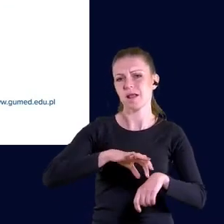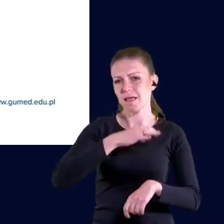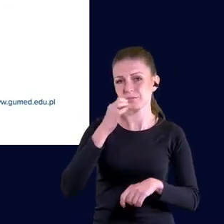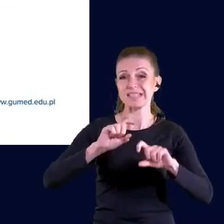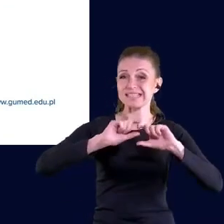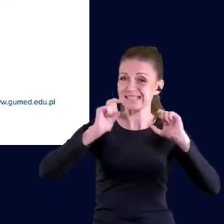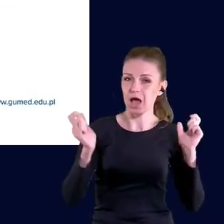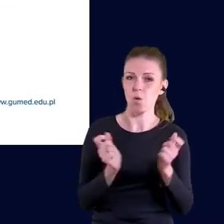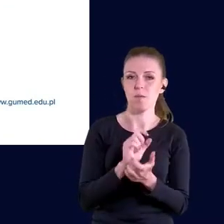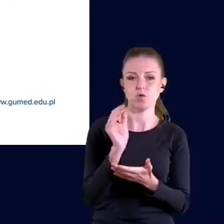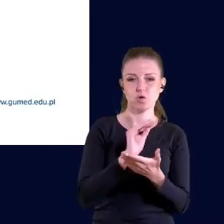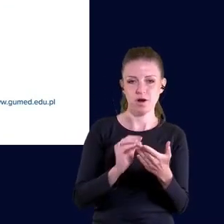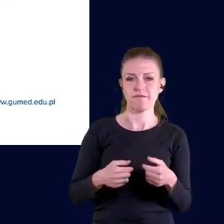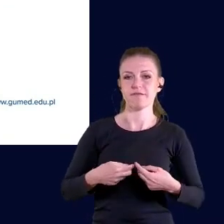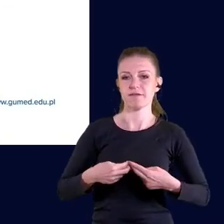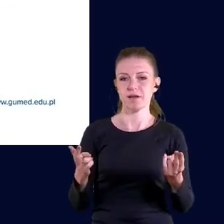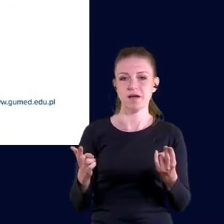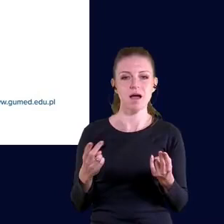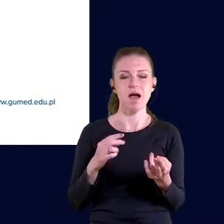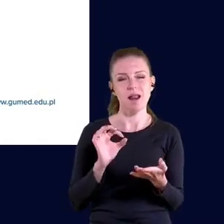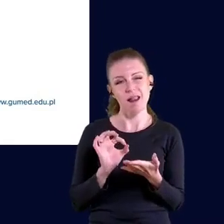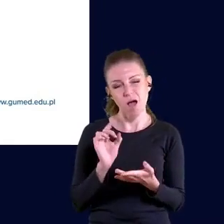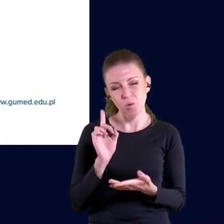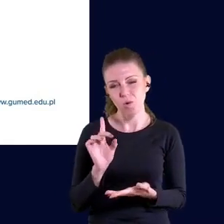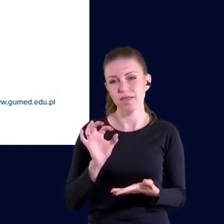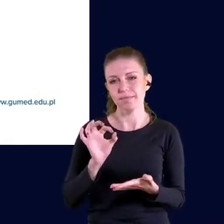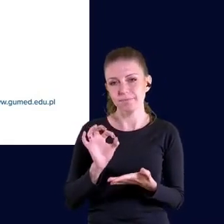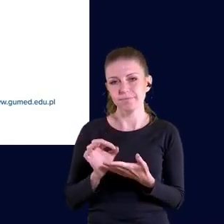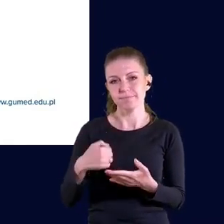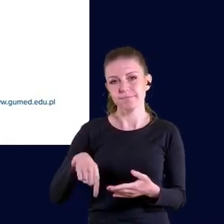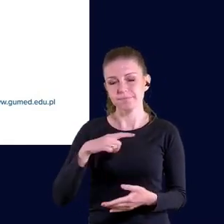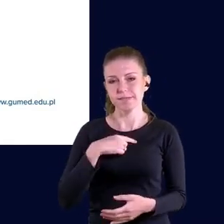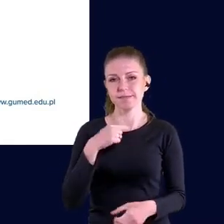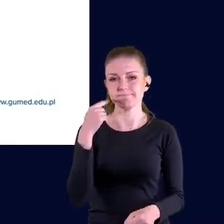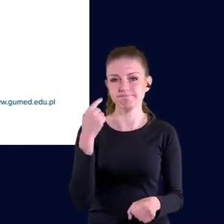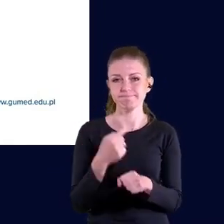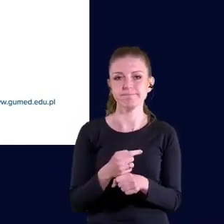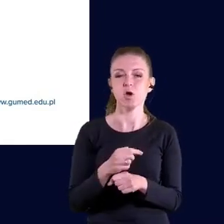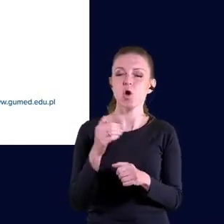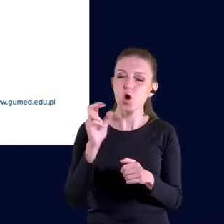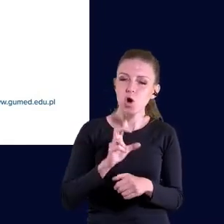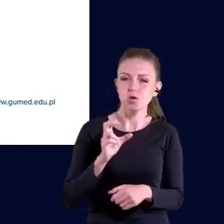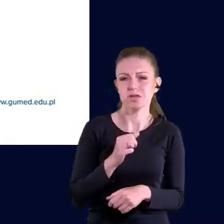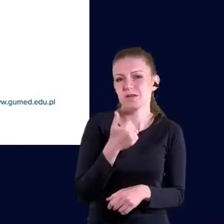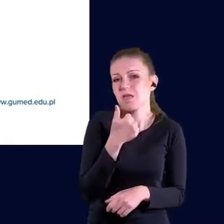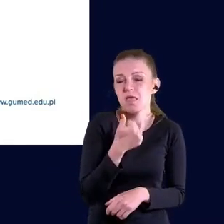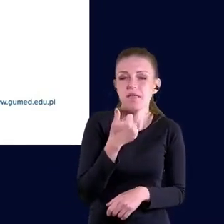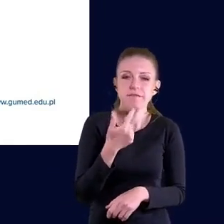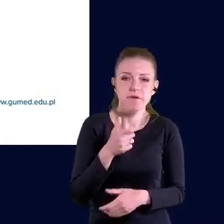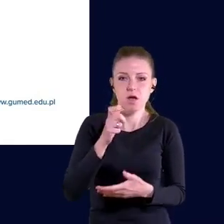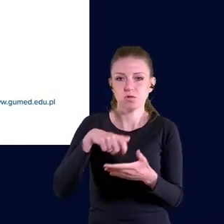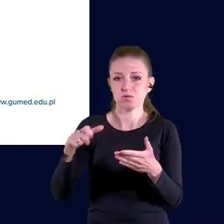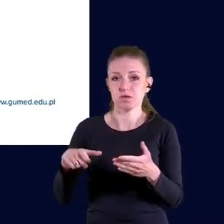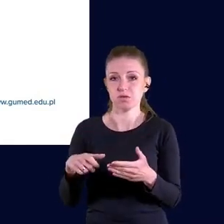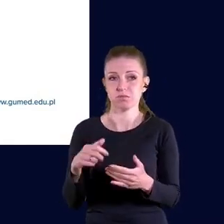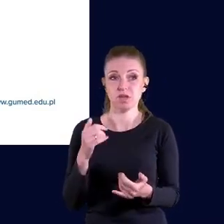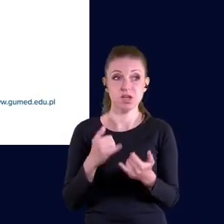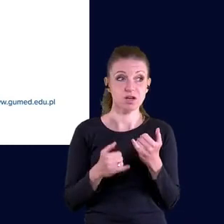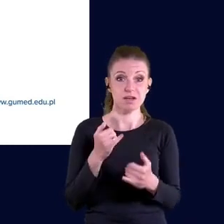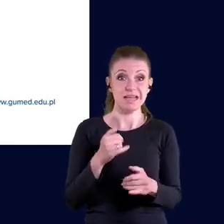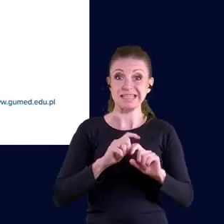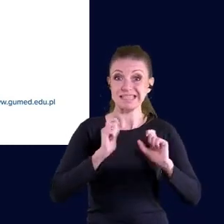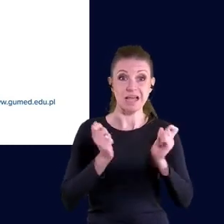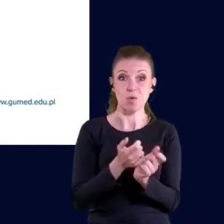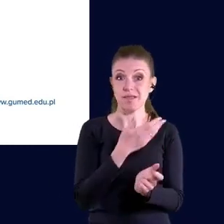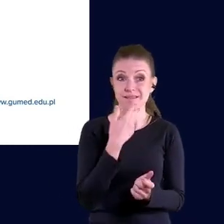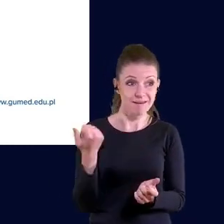rozdziału ale Uznaliśmy że lepiej będzie udostępnić chociaż jeden czy kilka rozdziałów całej monografii nic nie udostępnić czego dlatego że